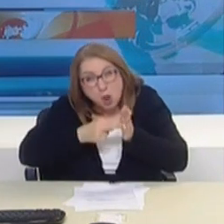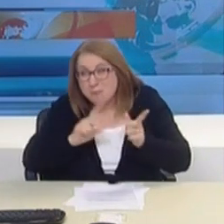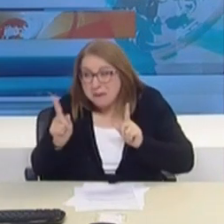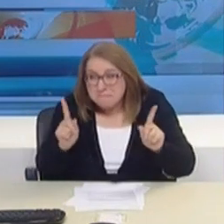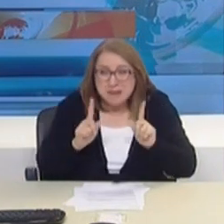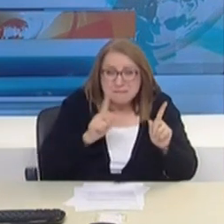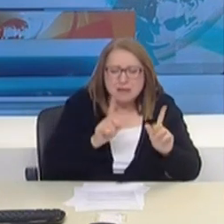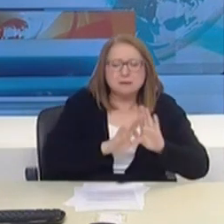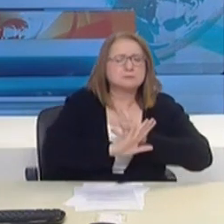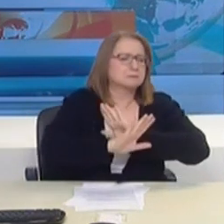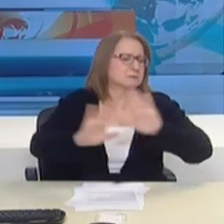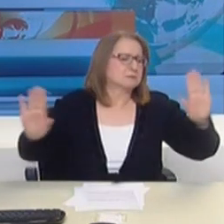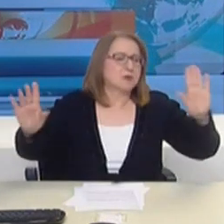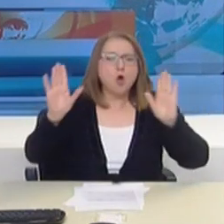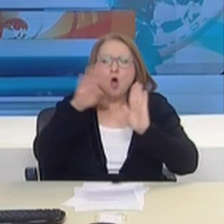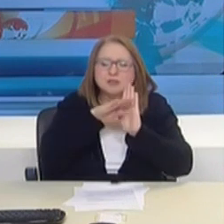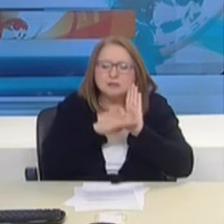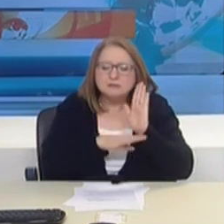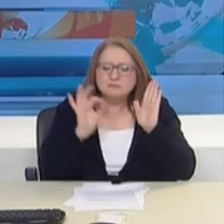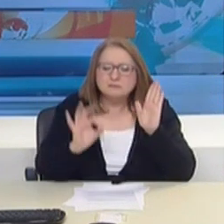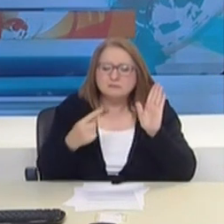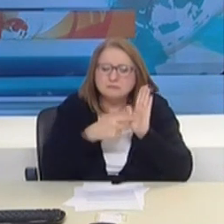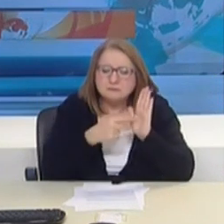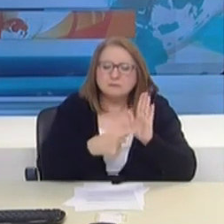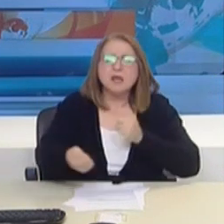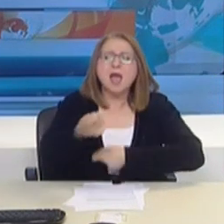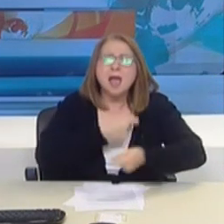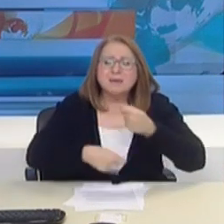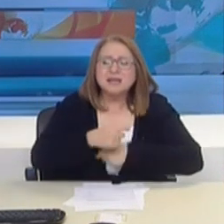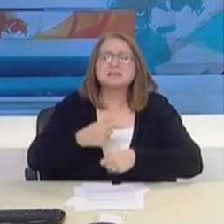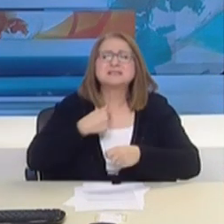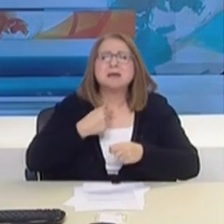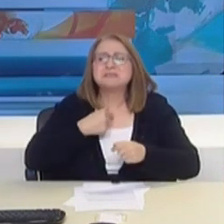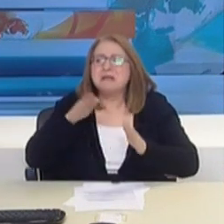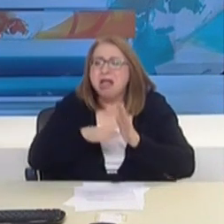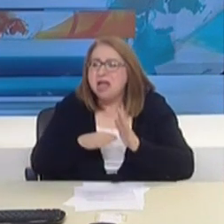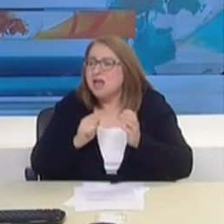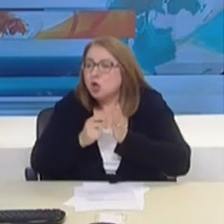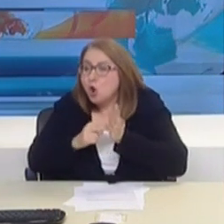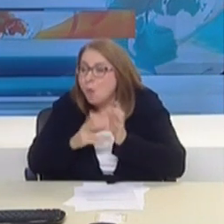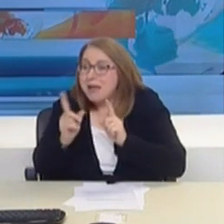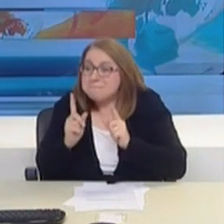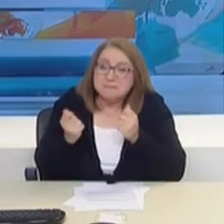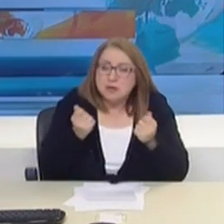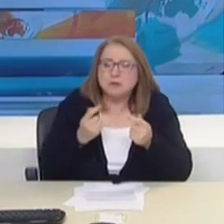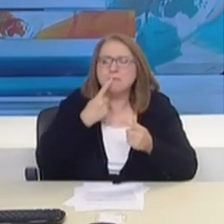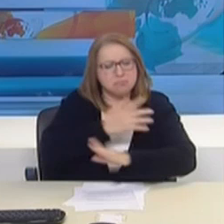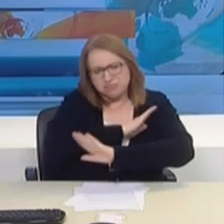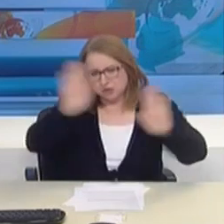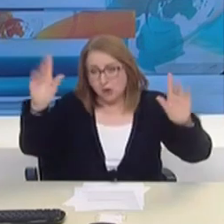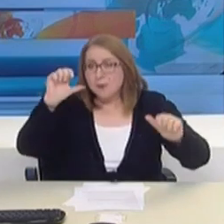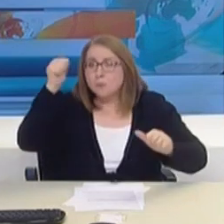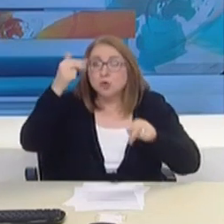των νόμων και των μέτρων που χρειάζεται να πάρουμε δεν θα κάνουμε για κανέναν. Επόμενη ερώτηση από την κυρία Κροντήρη για την τηλεόραση του